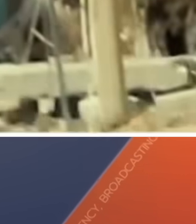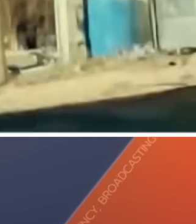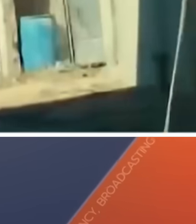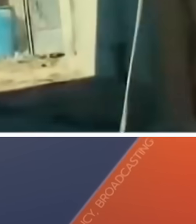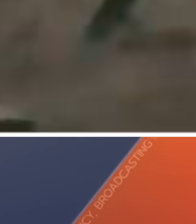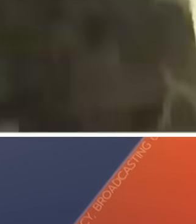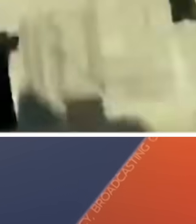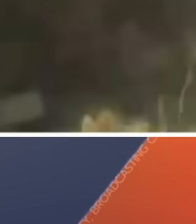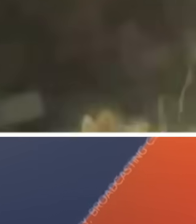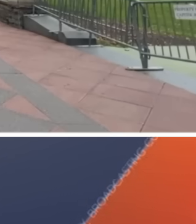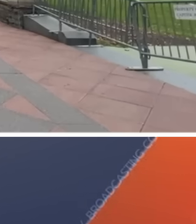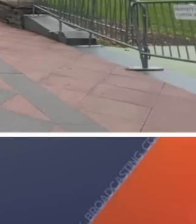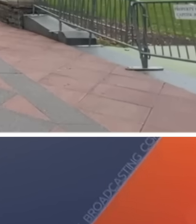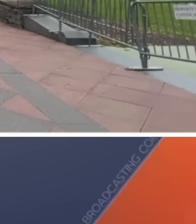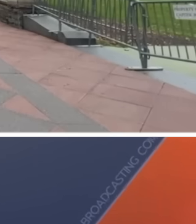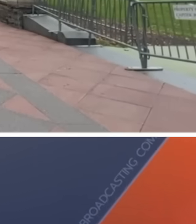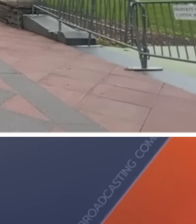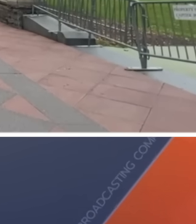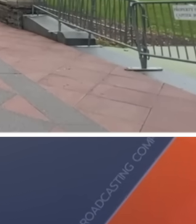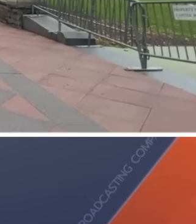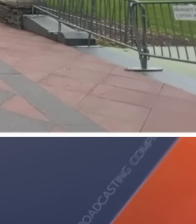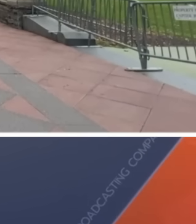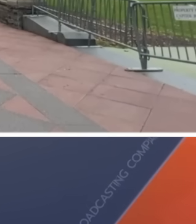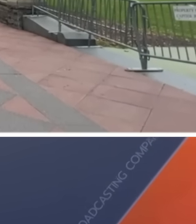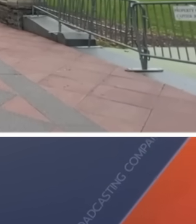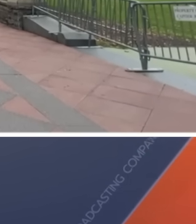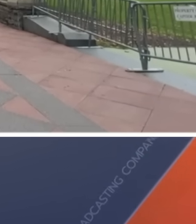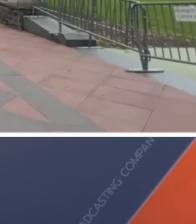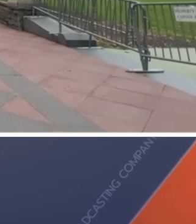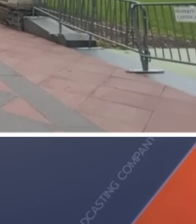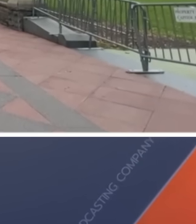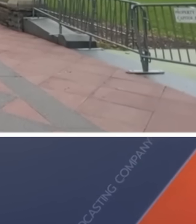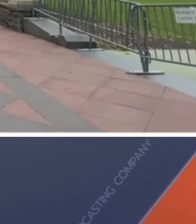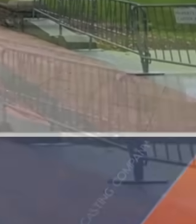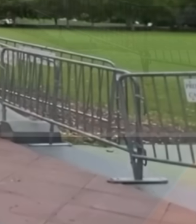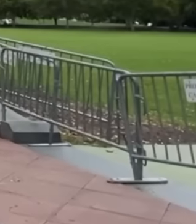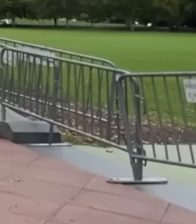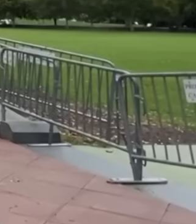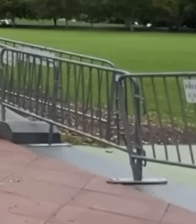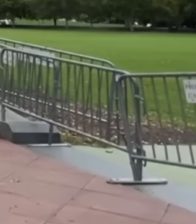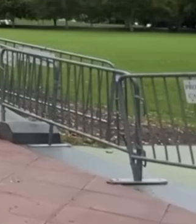ระสุนรถถังฉุกเฉินให้กับอิสราเอลมูลค่ากว่า 3,000 ล้านบาทค่ะ